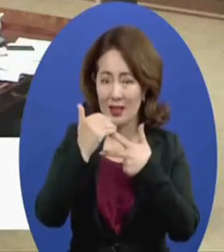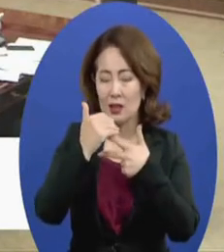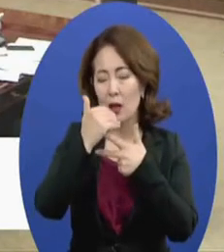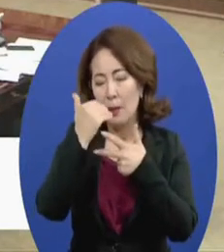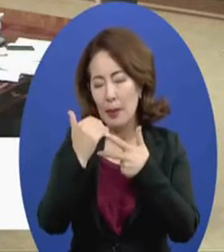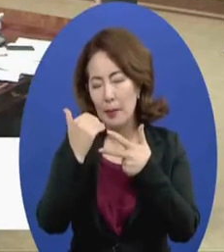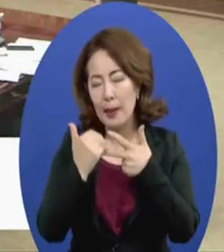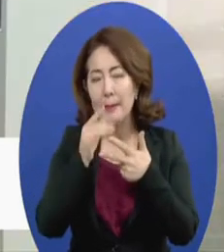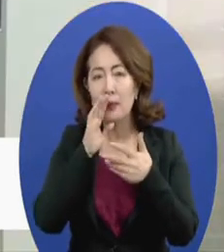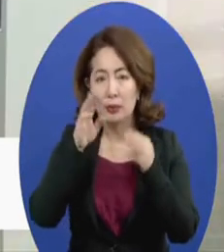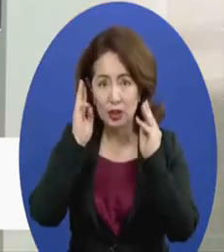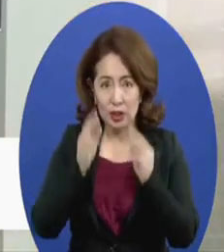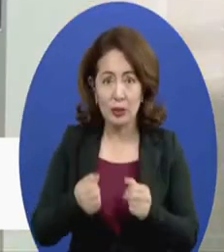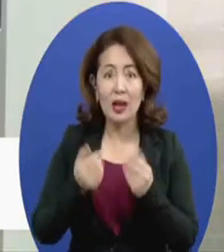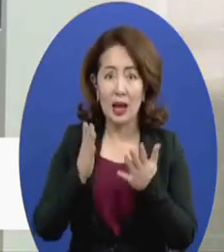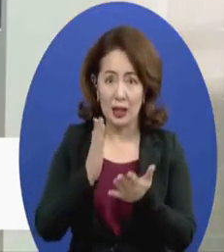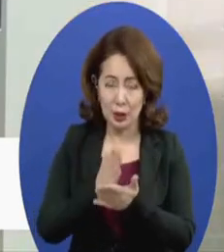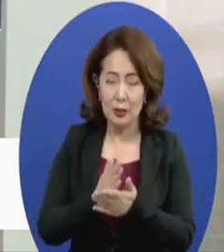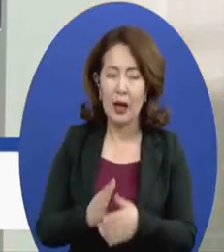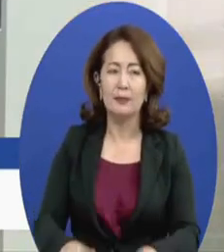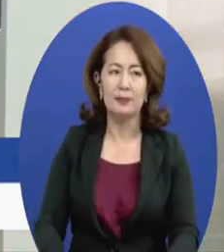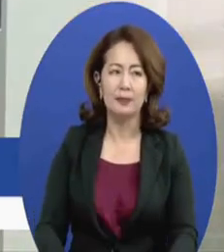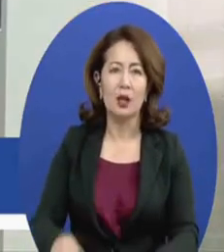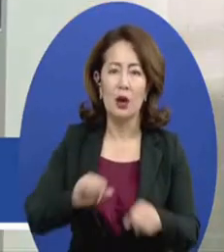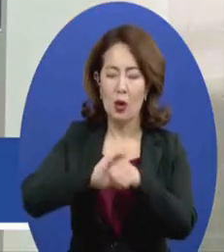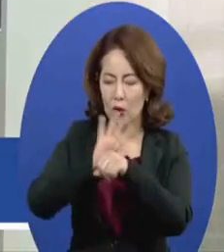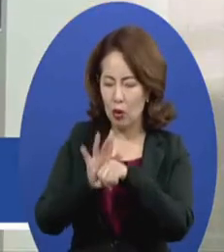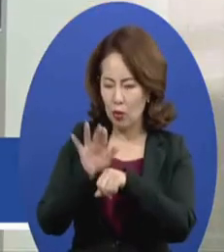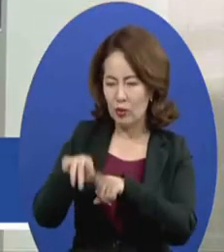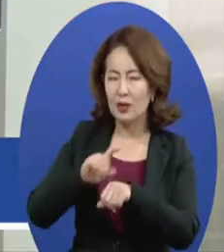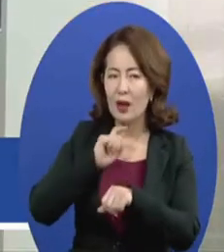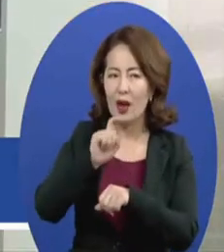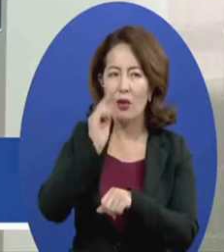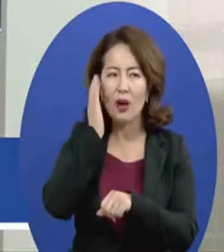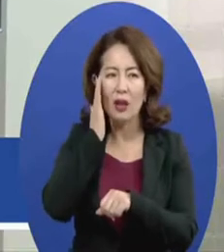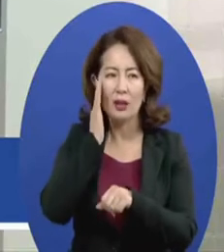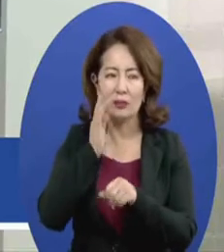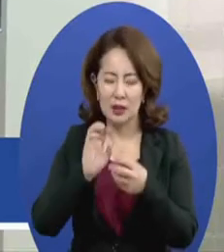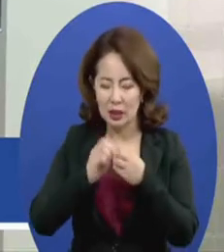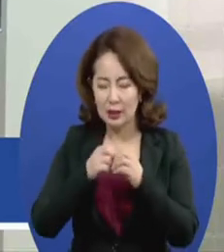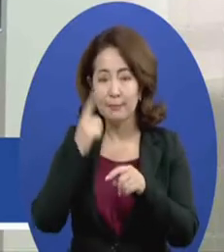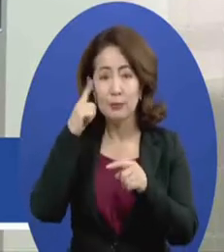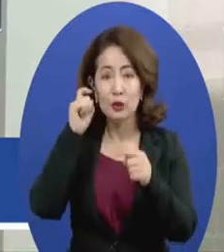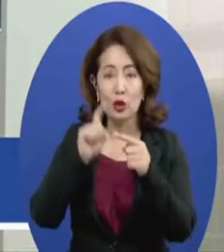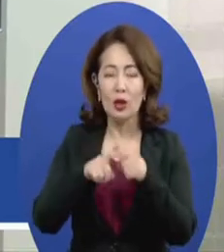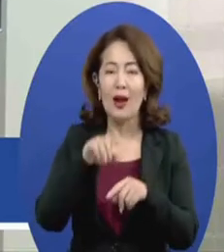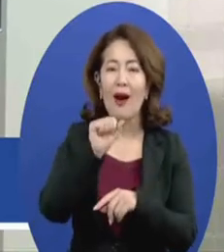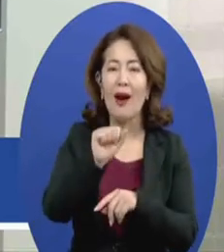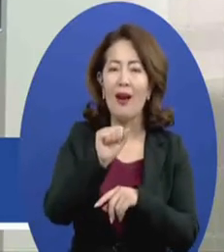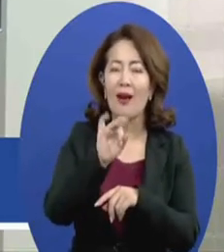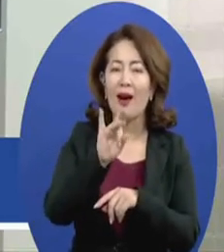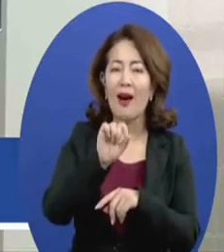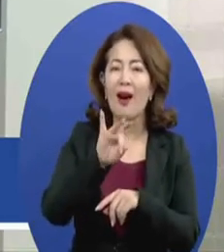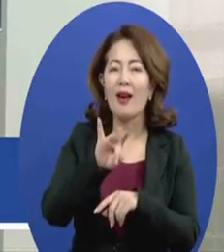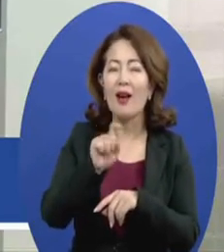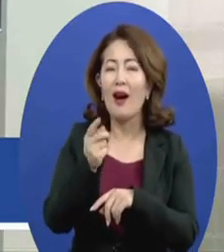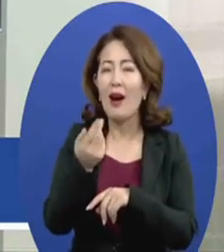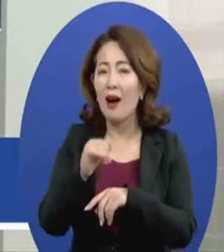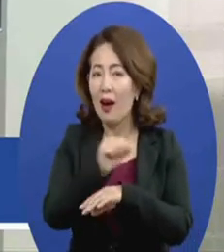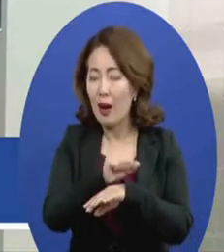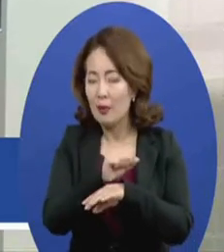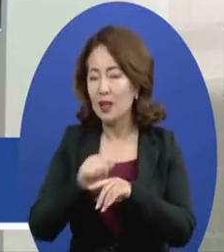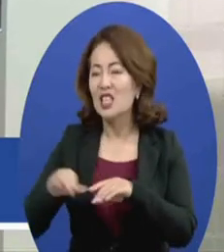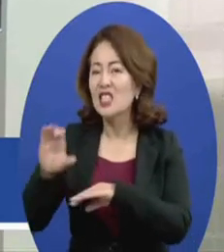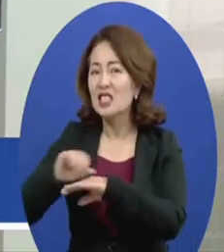гаргаад байна. Коронавирус талбарын COVID-19-ийн цар тахлтаа тэмцэх хариу арга хэмжээг хэрэгжүүлэх зорилгоор нийслэл аранга Сэлэнгэ аймгийн хэмжээнд засаг